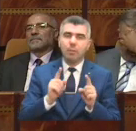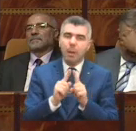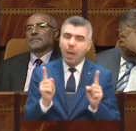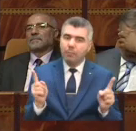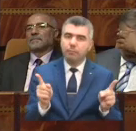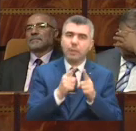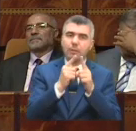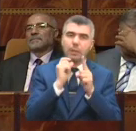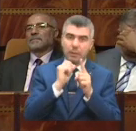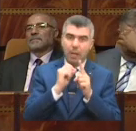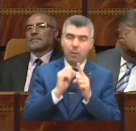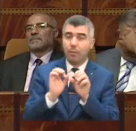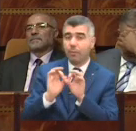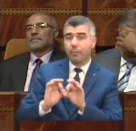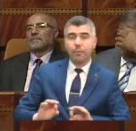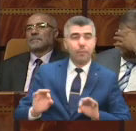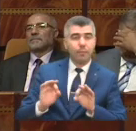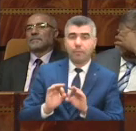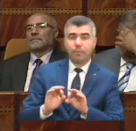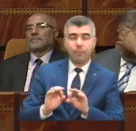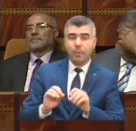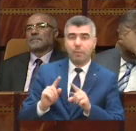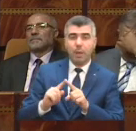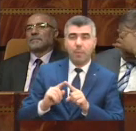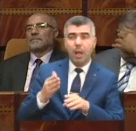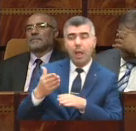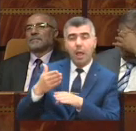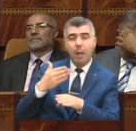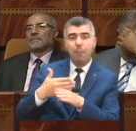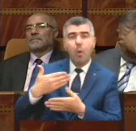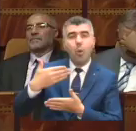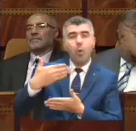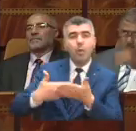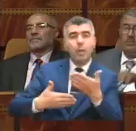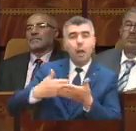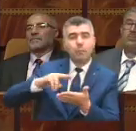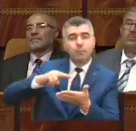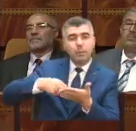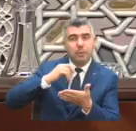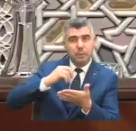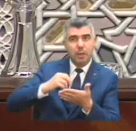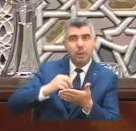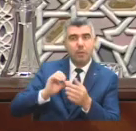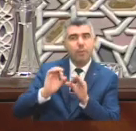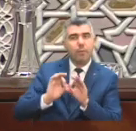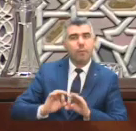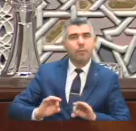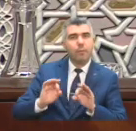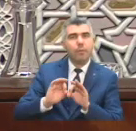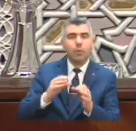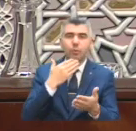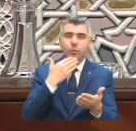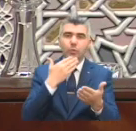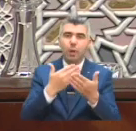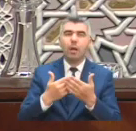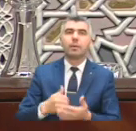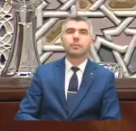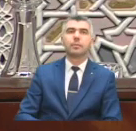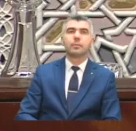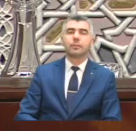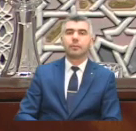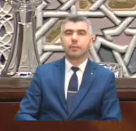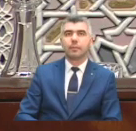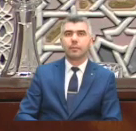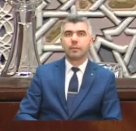الوركو هذاك السيستيم اللي داروا دابا ما كانش في الكونترا الاول باش تعاقد الفلاح مع. شكرا السيد نائب المحترم.